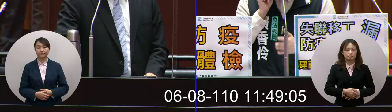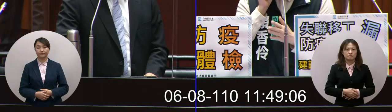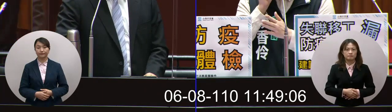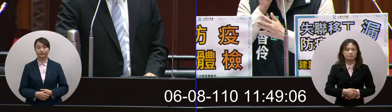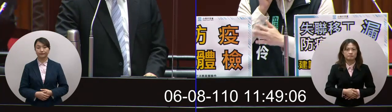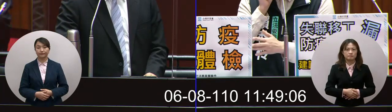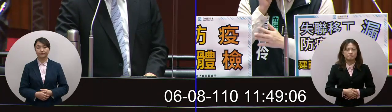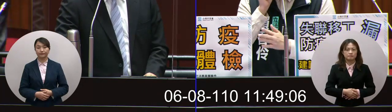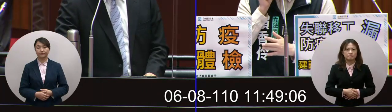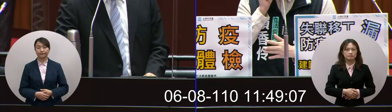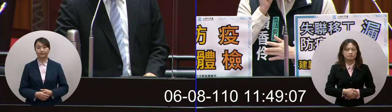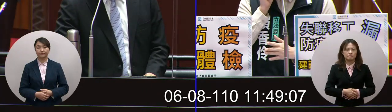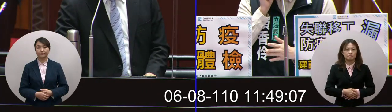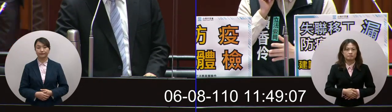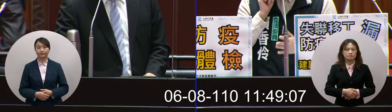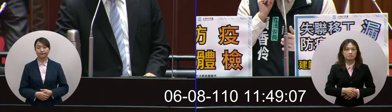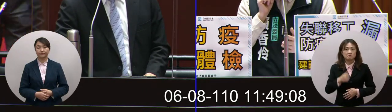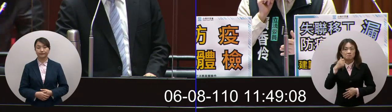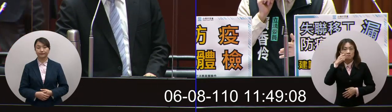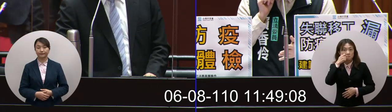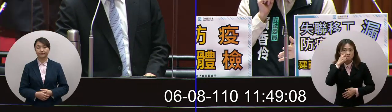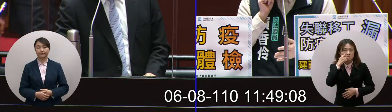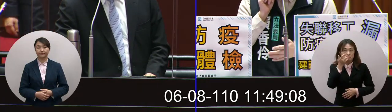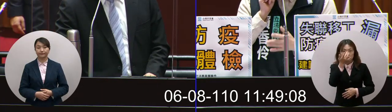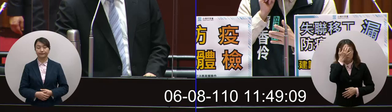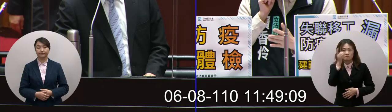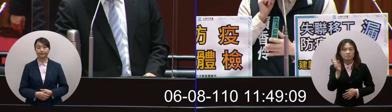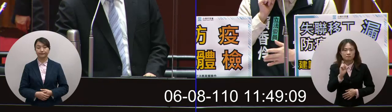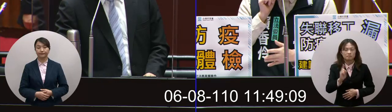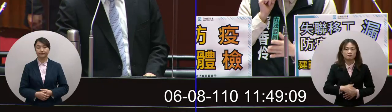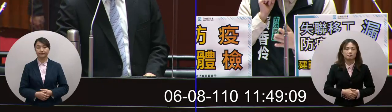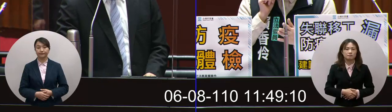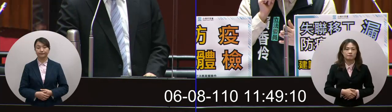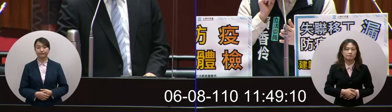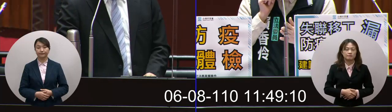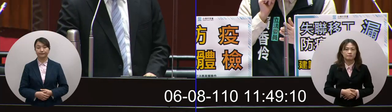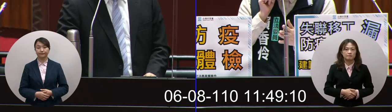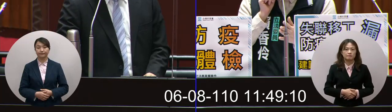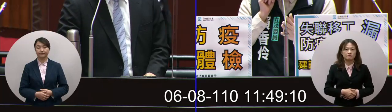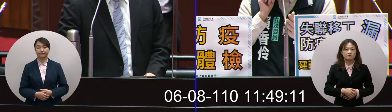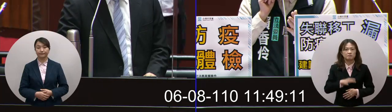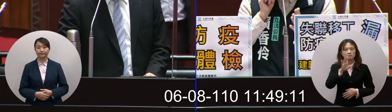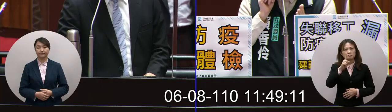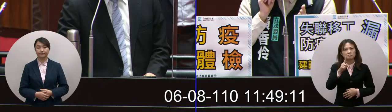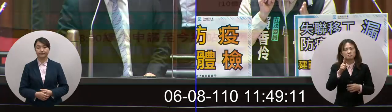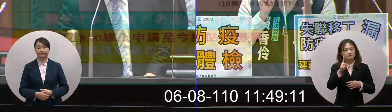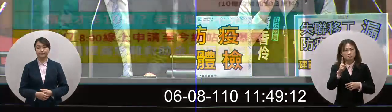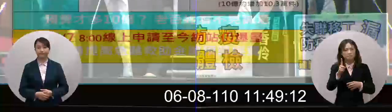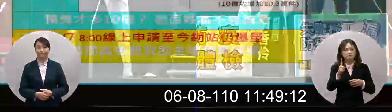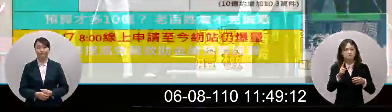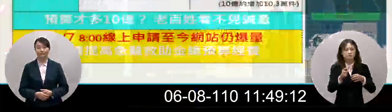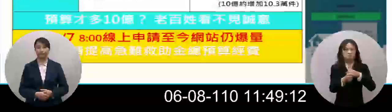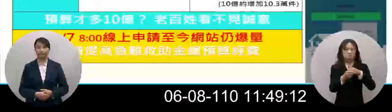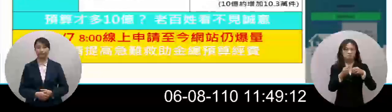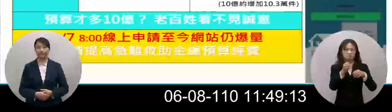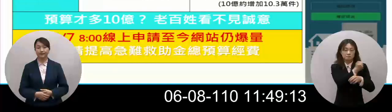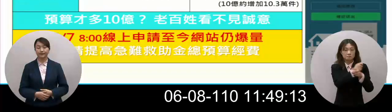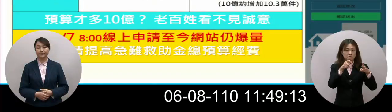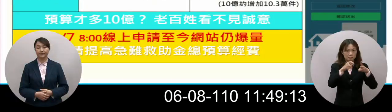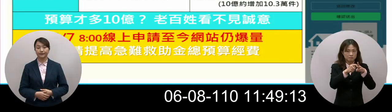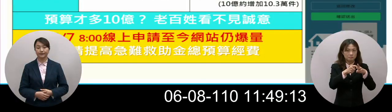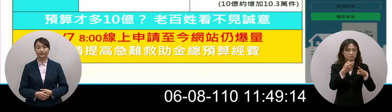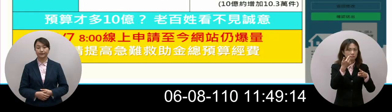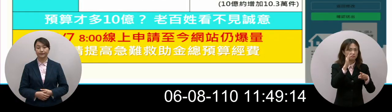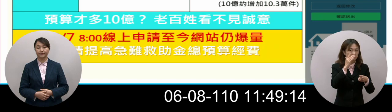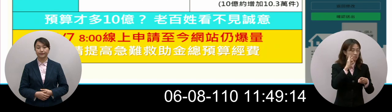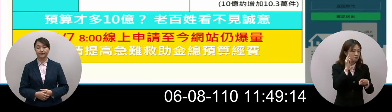难的是他的这个上限的速度哦。刚刚回到前一章，我们有一个同仁哈、哦，他的妈妈在昨天晚上呢去上线，请他帮忙